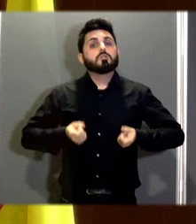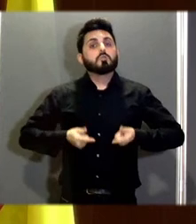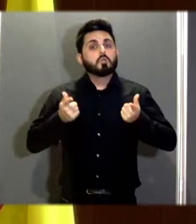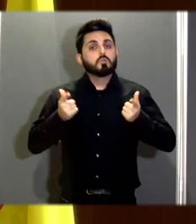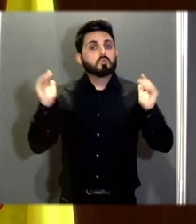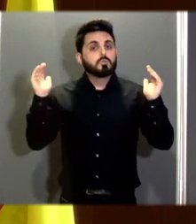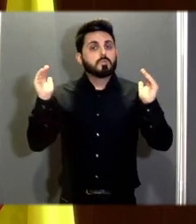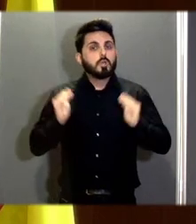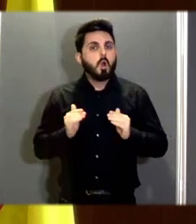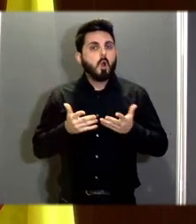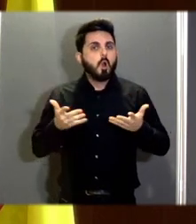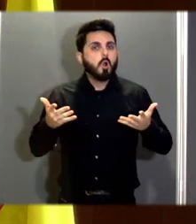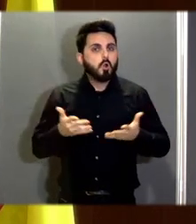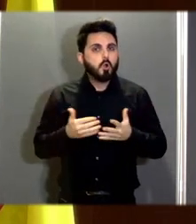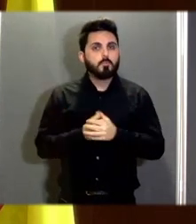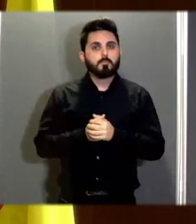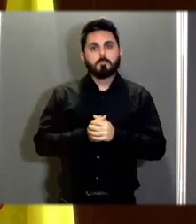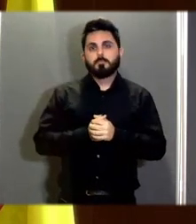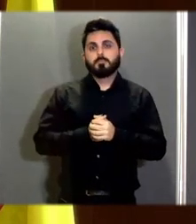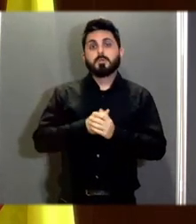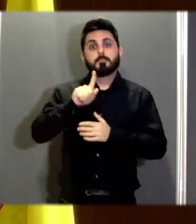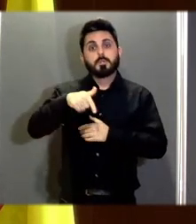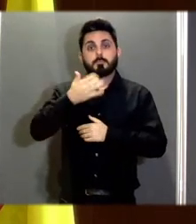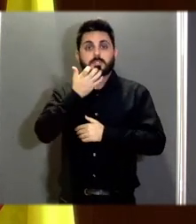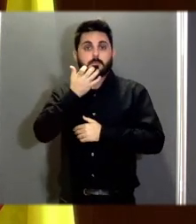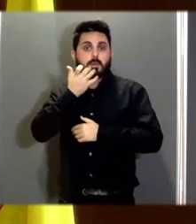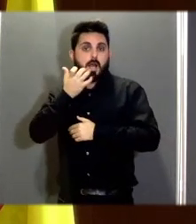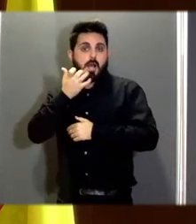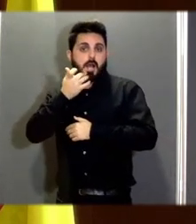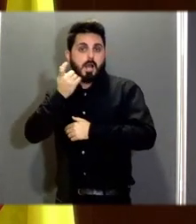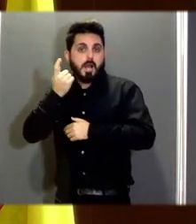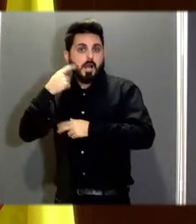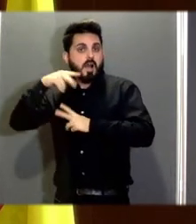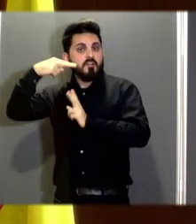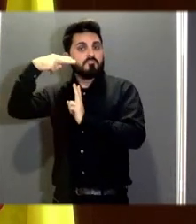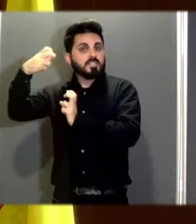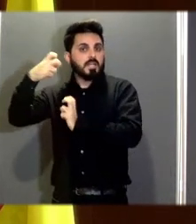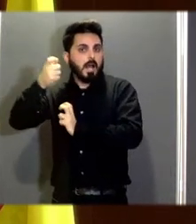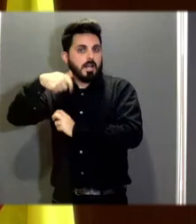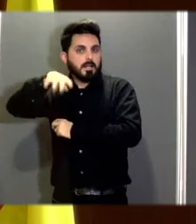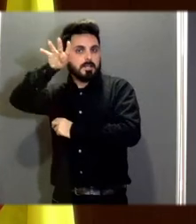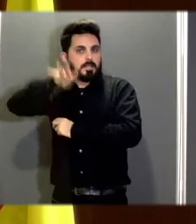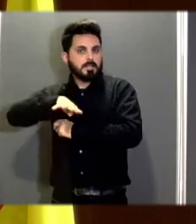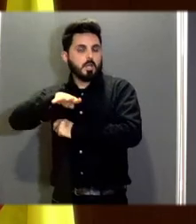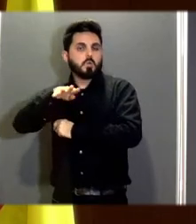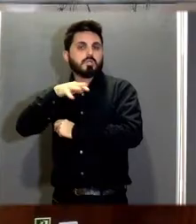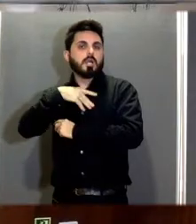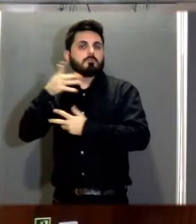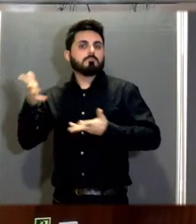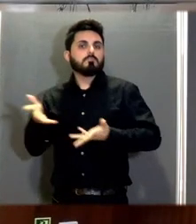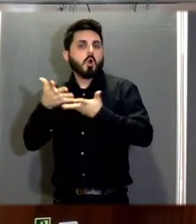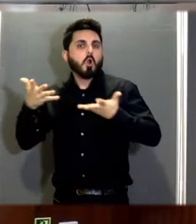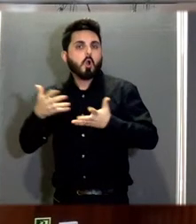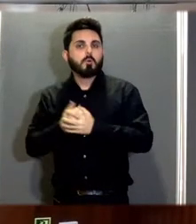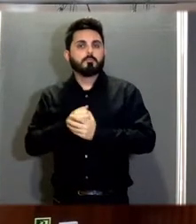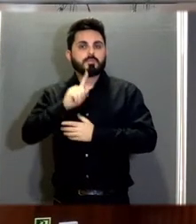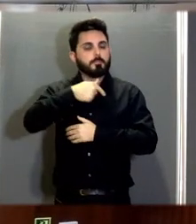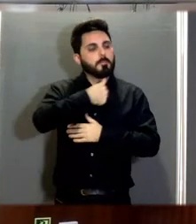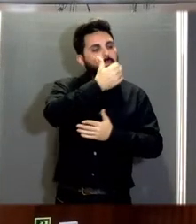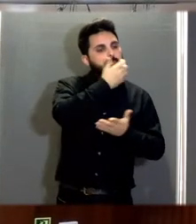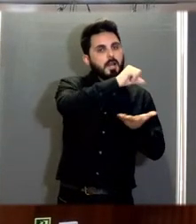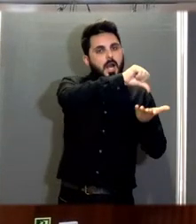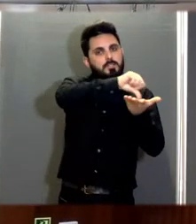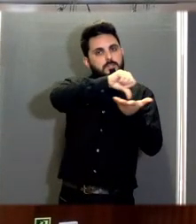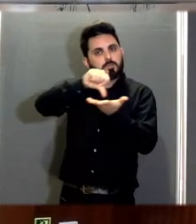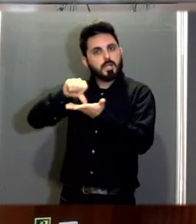diversos suggeriments. Com potenciar l'Agència Tributària Catalana com a pas previ a la desconnexió, començar a entrenar els ciutadans i els ens